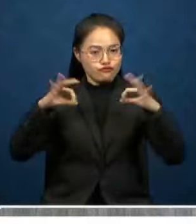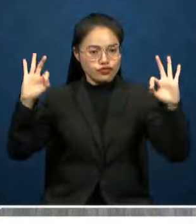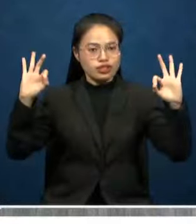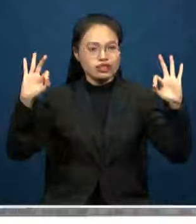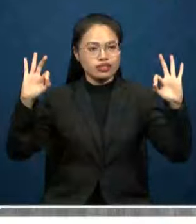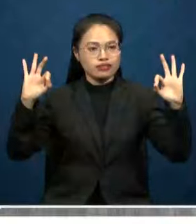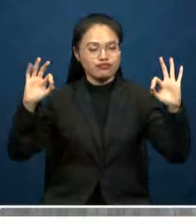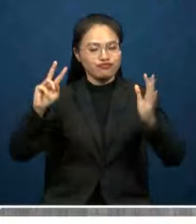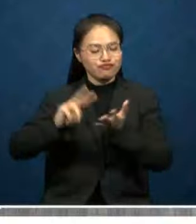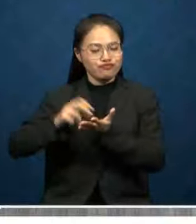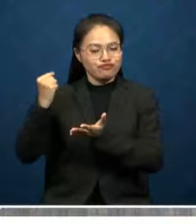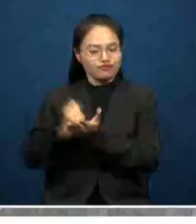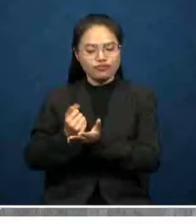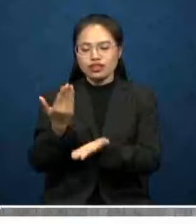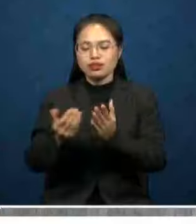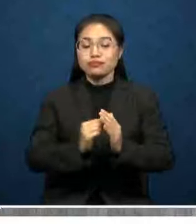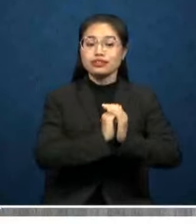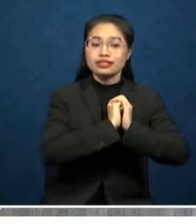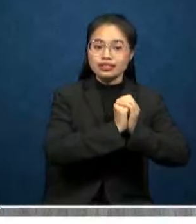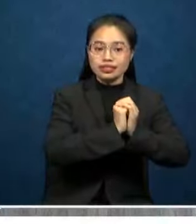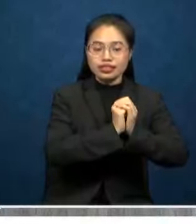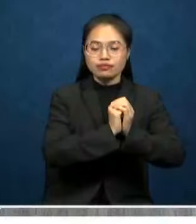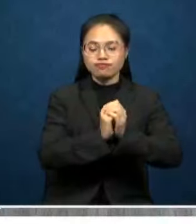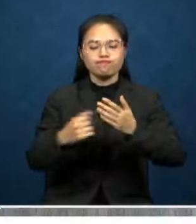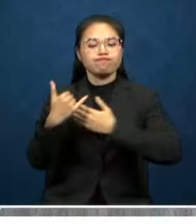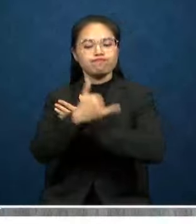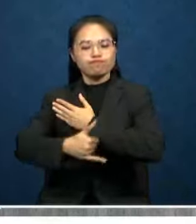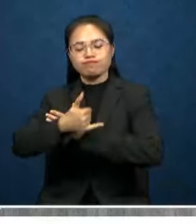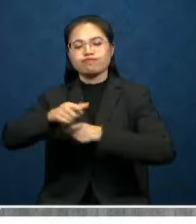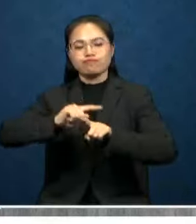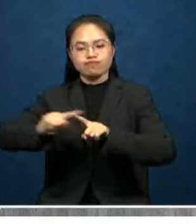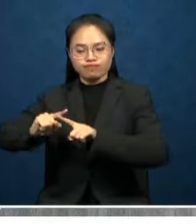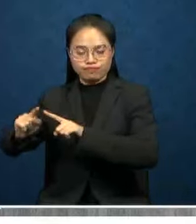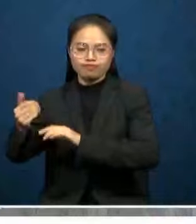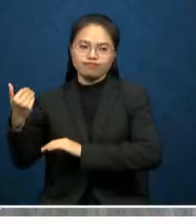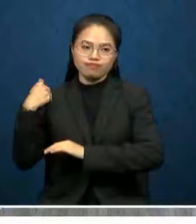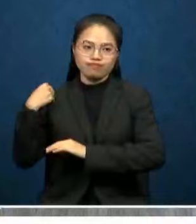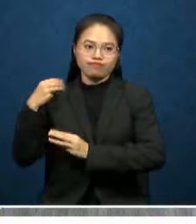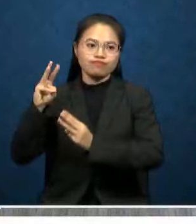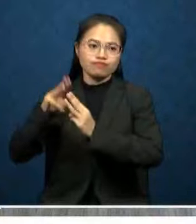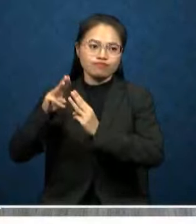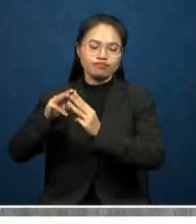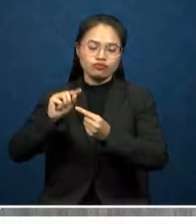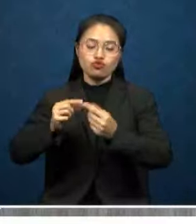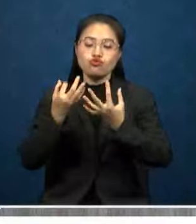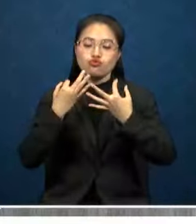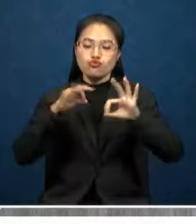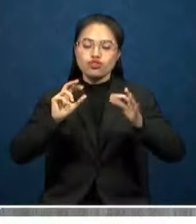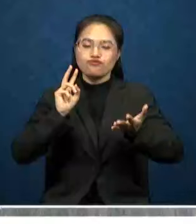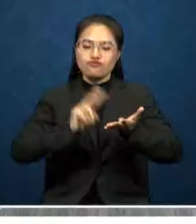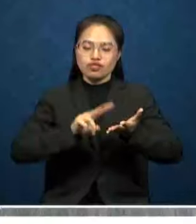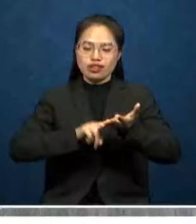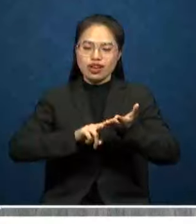ว่ากับประเทศจีนหรือหลายประเทศก็ตามนะฮะแต่ว่าฟรีวีซ่าเนี่ยเป็นการขนคนเข้า